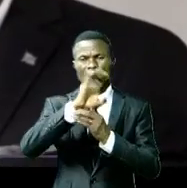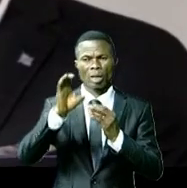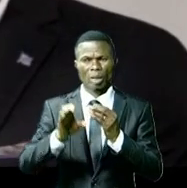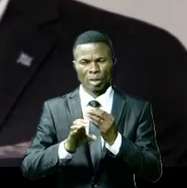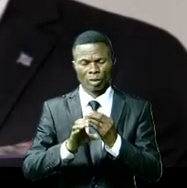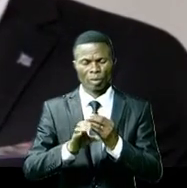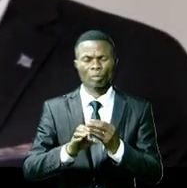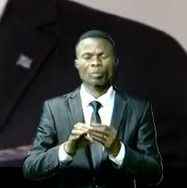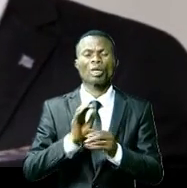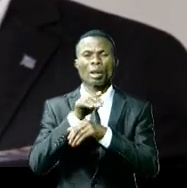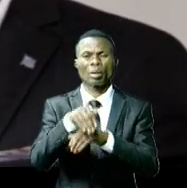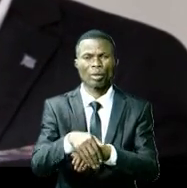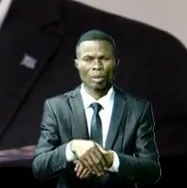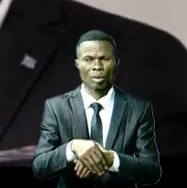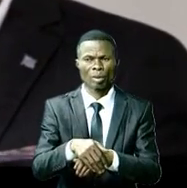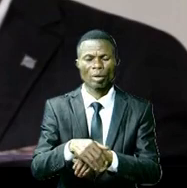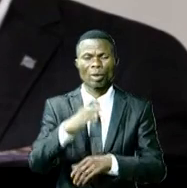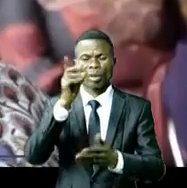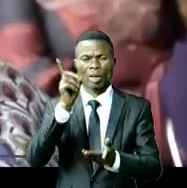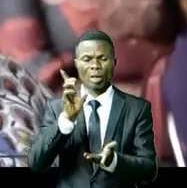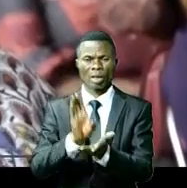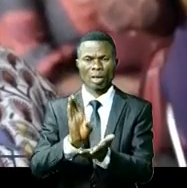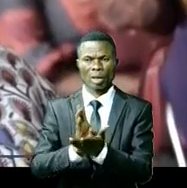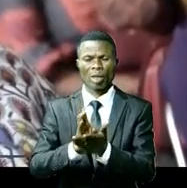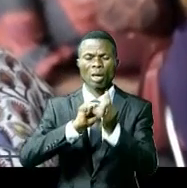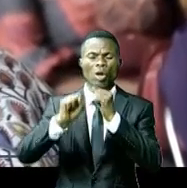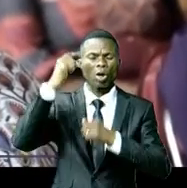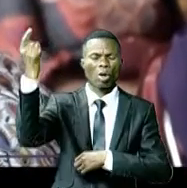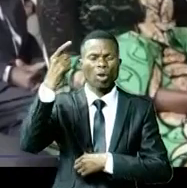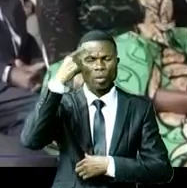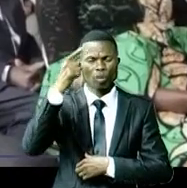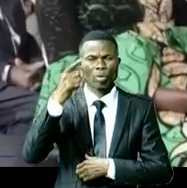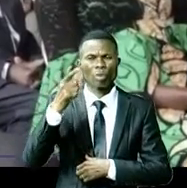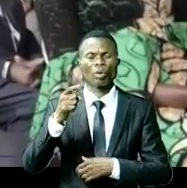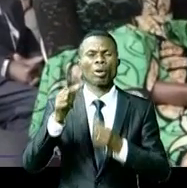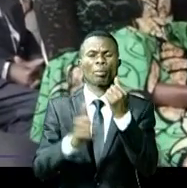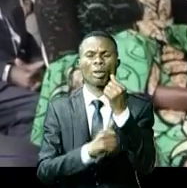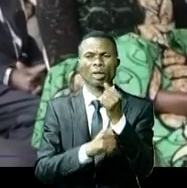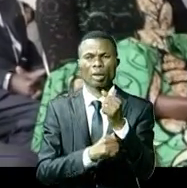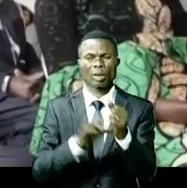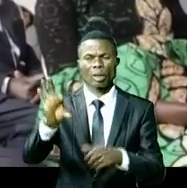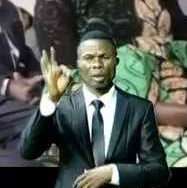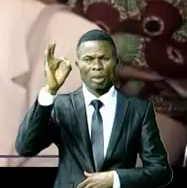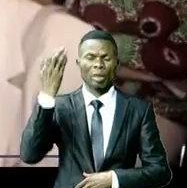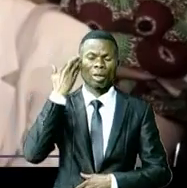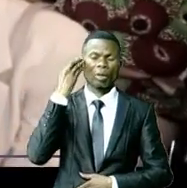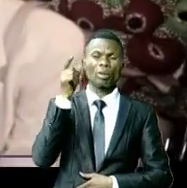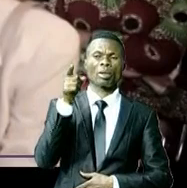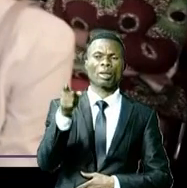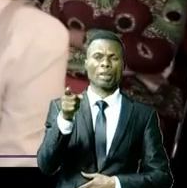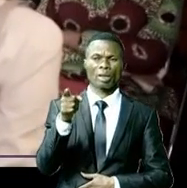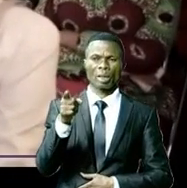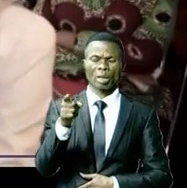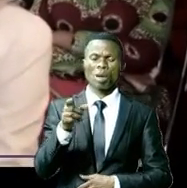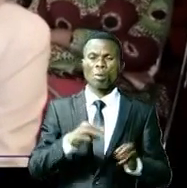CULPAC, contribue par ses titres à la mobilisation mondiale pour l'entente des hommes. Le soi de Trésor Bagaya Mukwe est